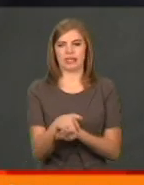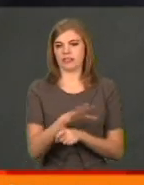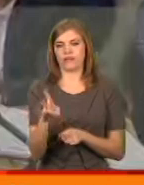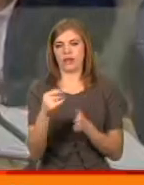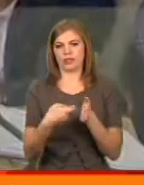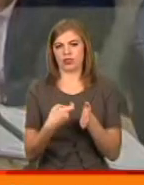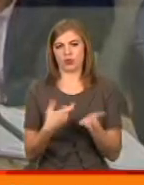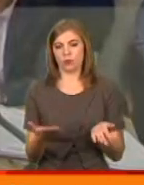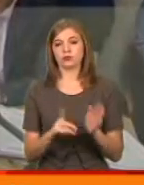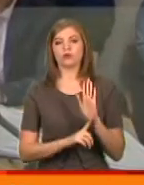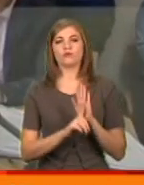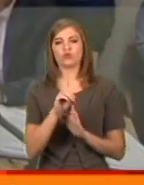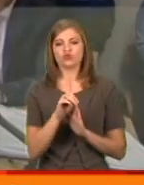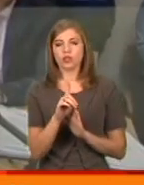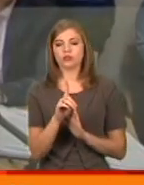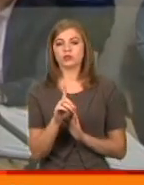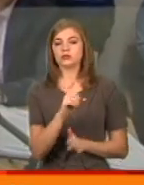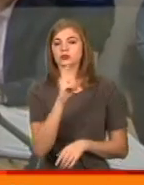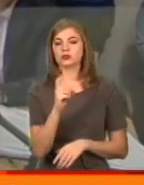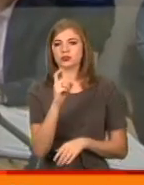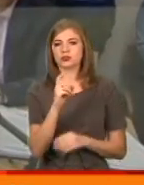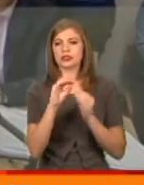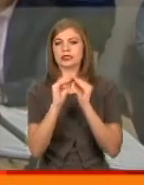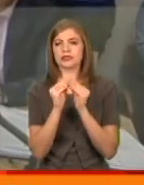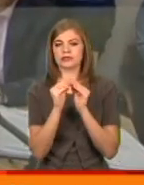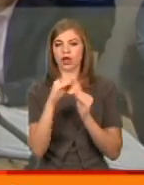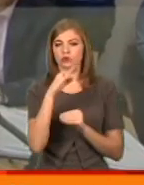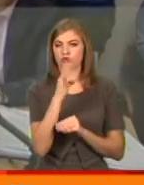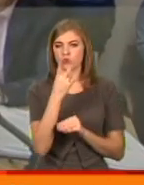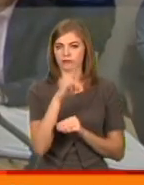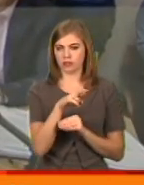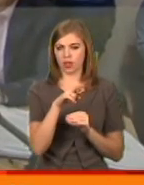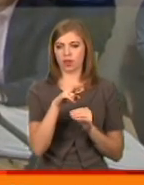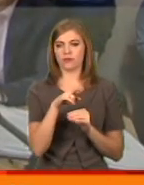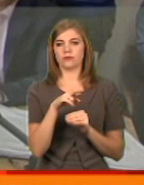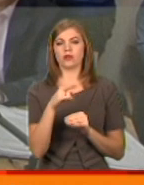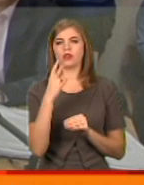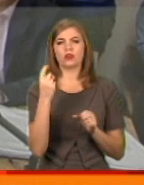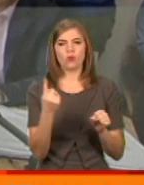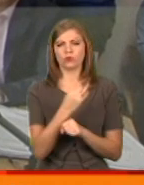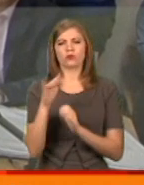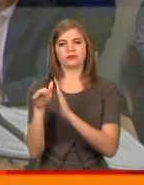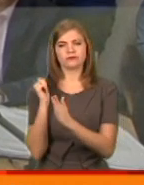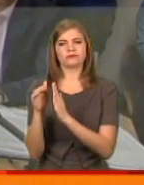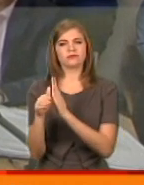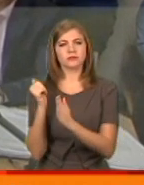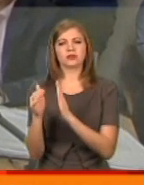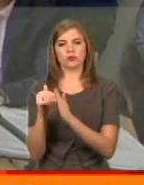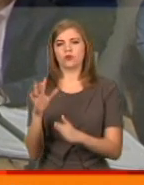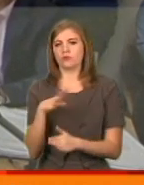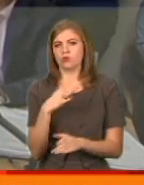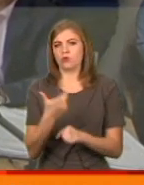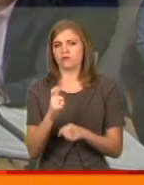з'являється на допити. Починаючи з 10 жовтня, на неодноразові виклики, а їх було